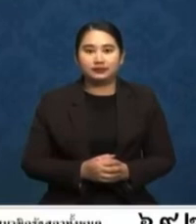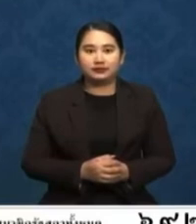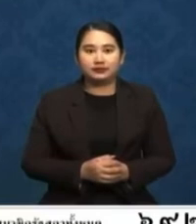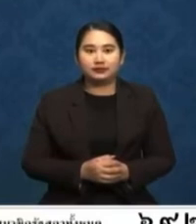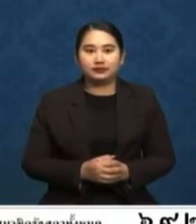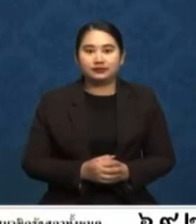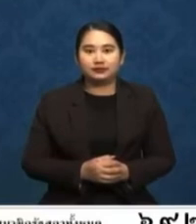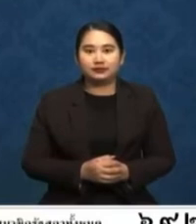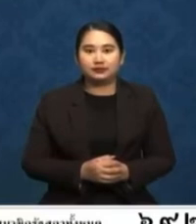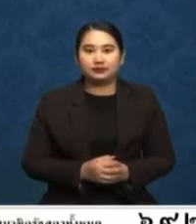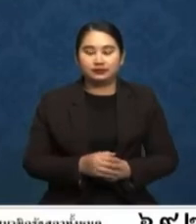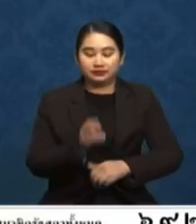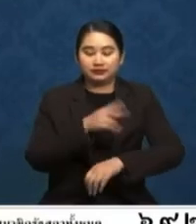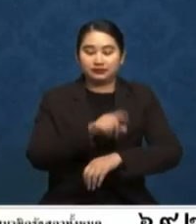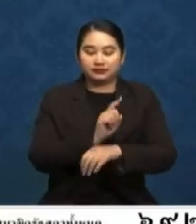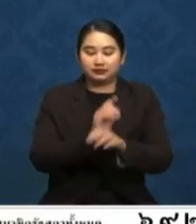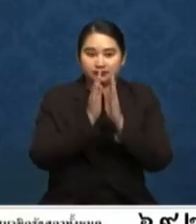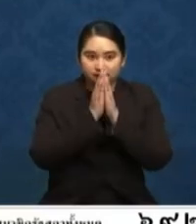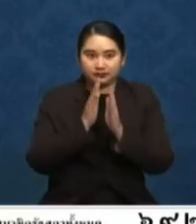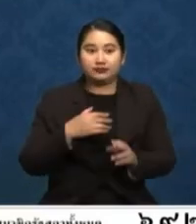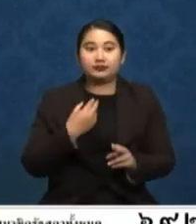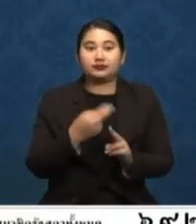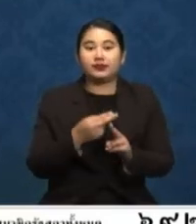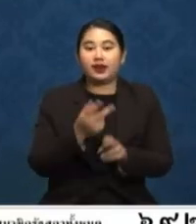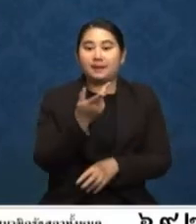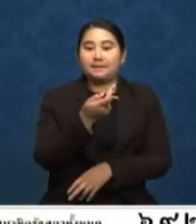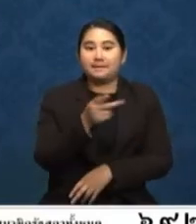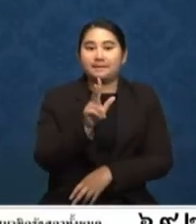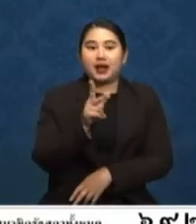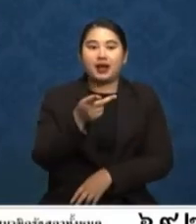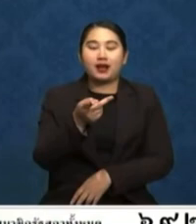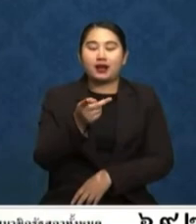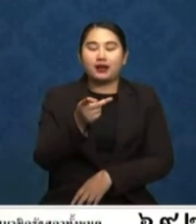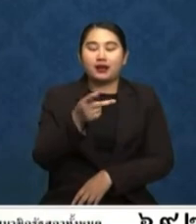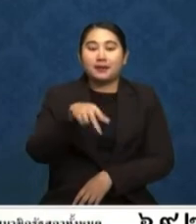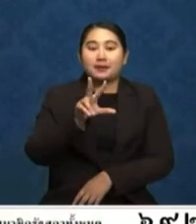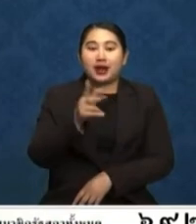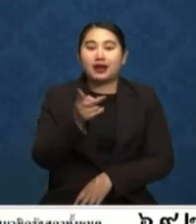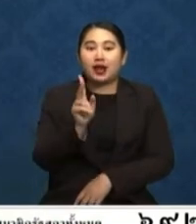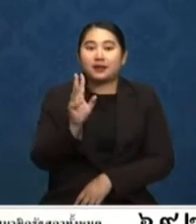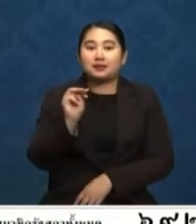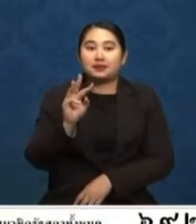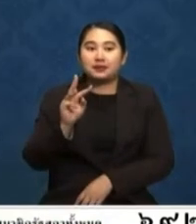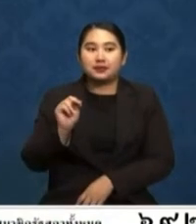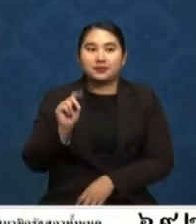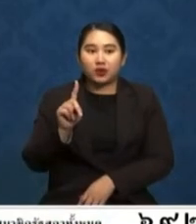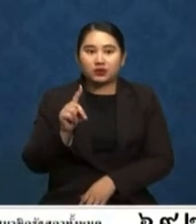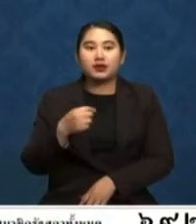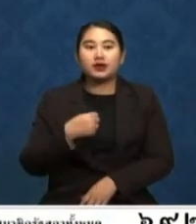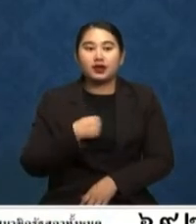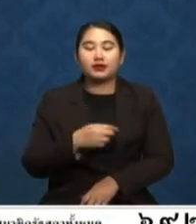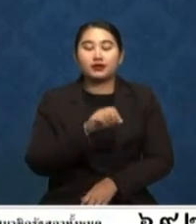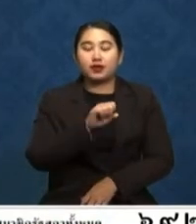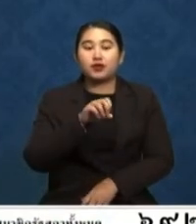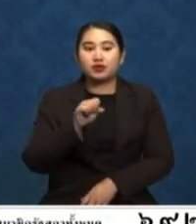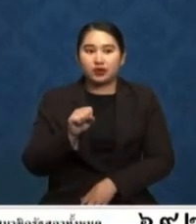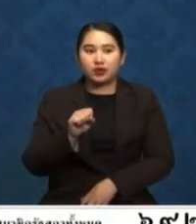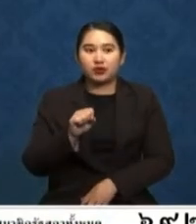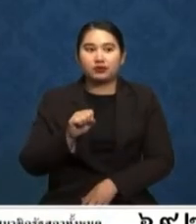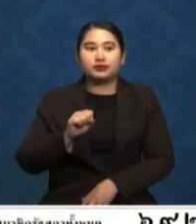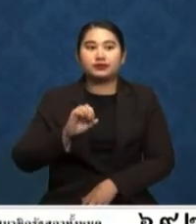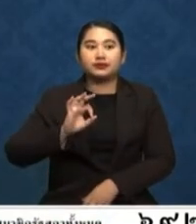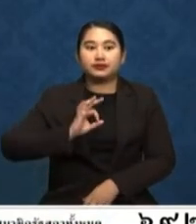เรียนประธานรัฐสภาค่ะดิฉันภัคมนหนุนอานันท์ผู้แทนราษฎรพรรคประชาชนในฐานะสมาชิก